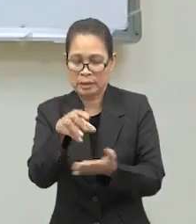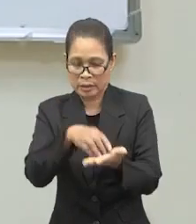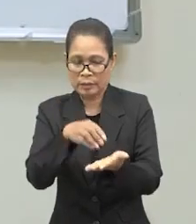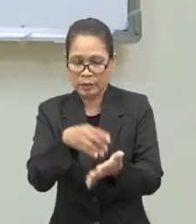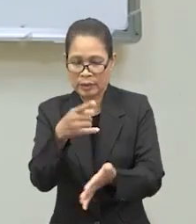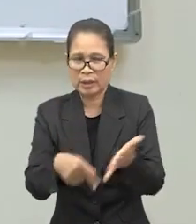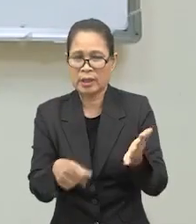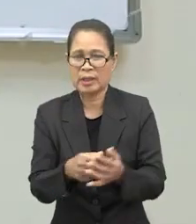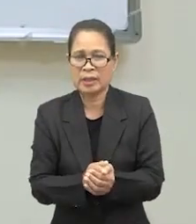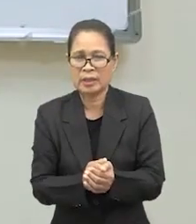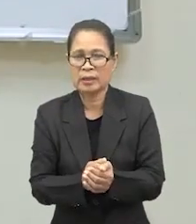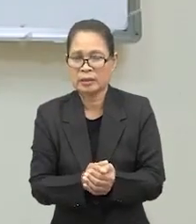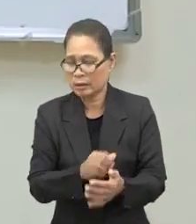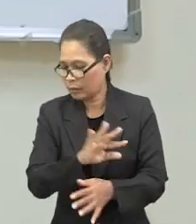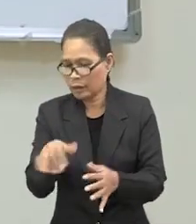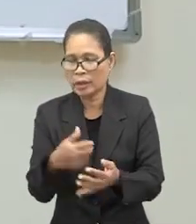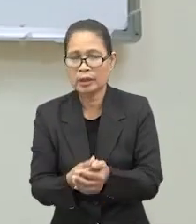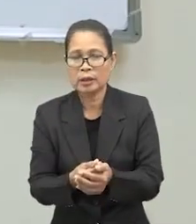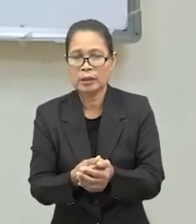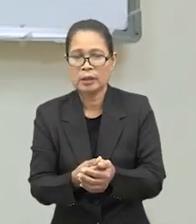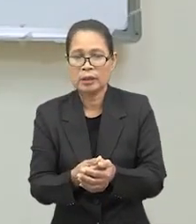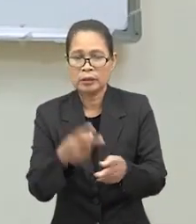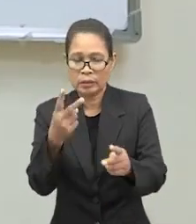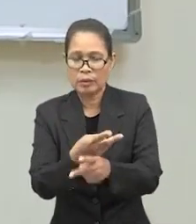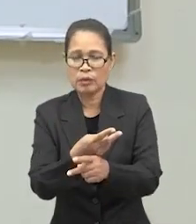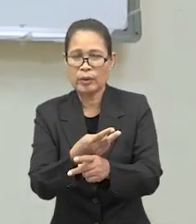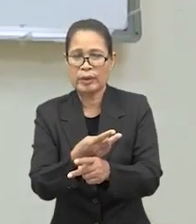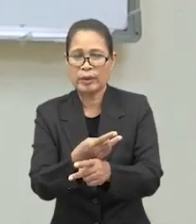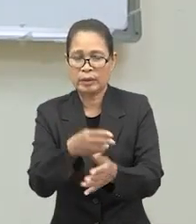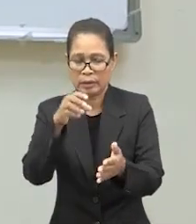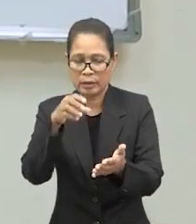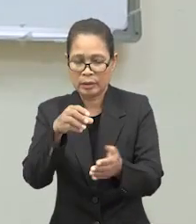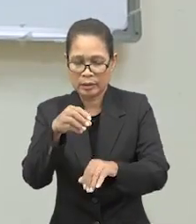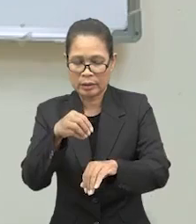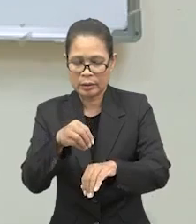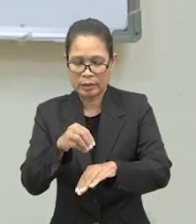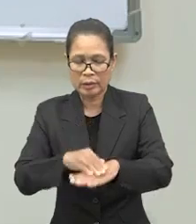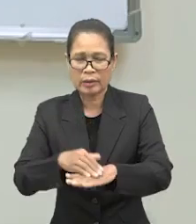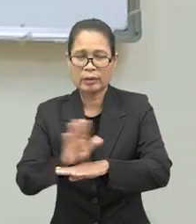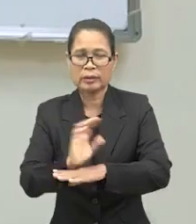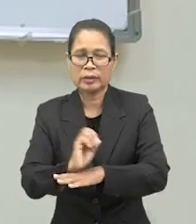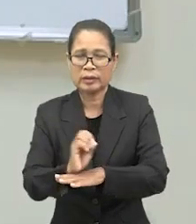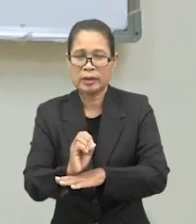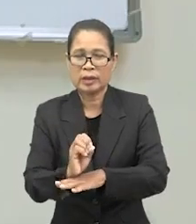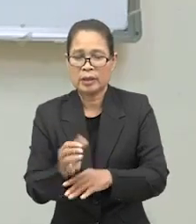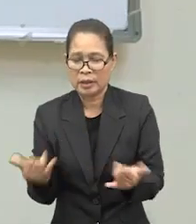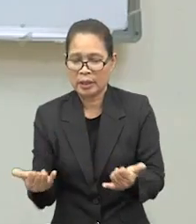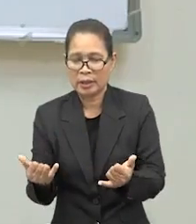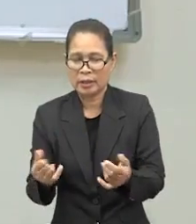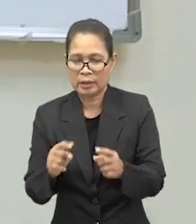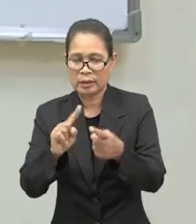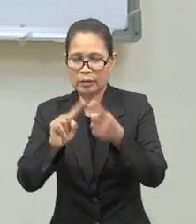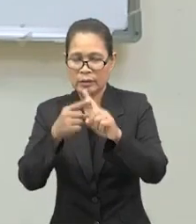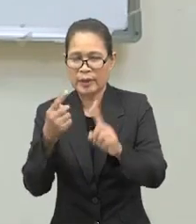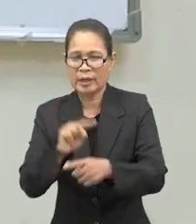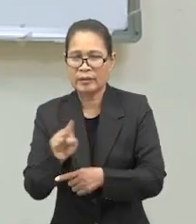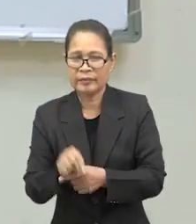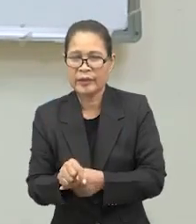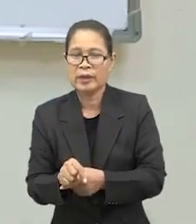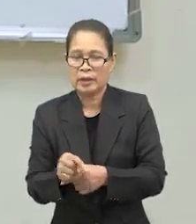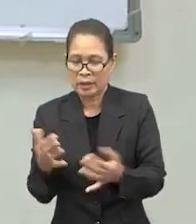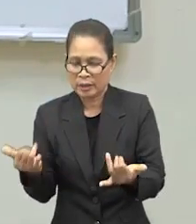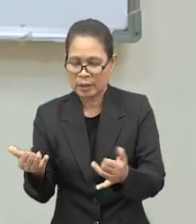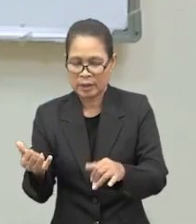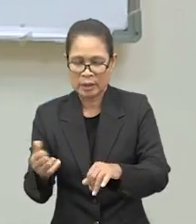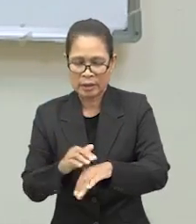con mưa thà ta là bạc lệ phải nhớ nó chỉ chấm nôn ấy chà chấm nôn ấy mưa tu thì mưa chấm nôn ấy anh ấy cột ní tu sập